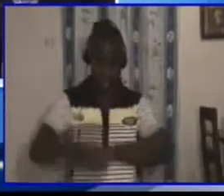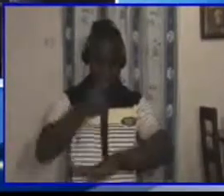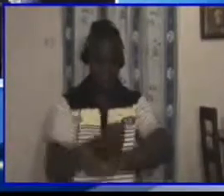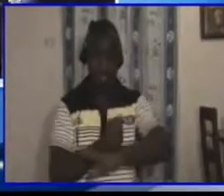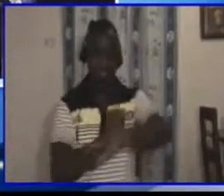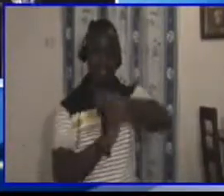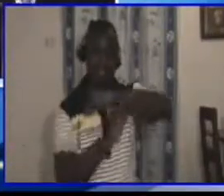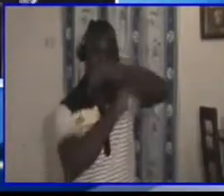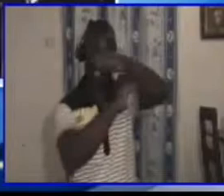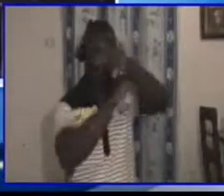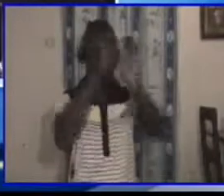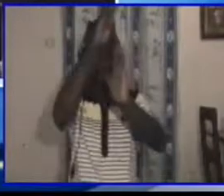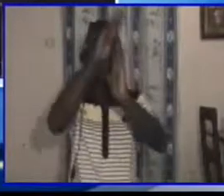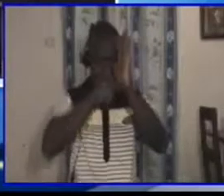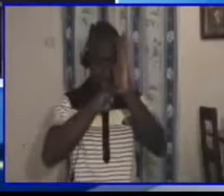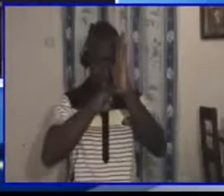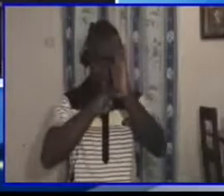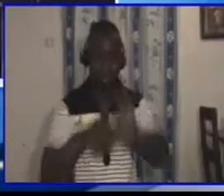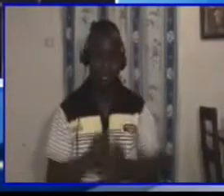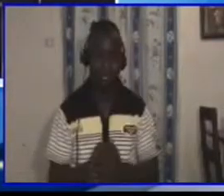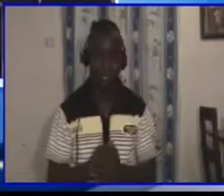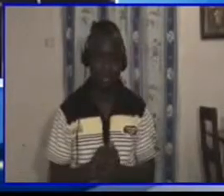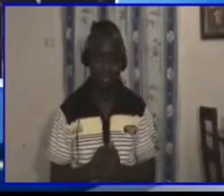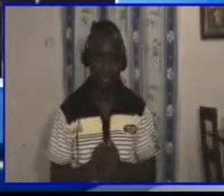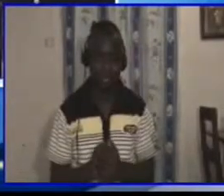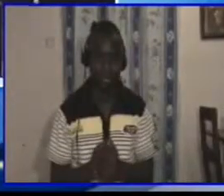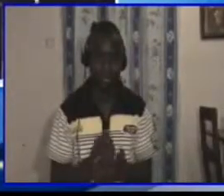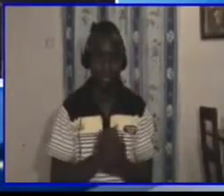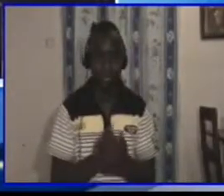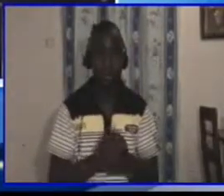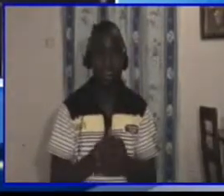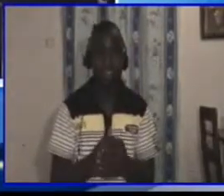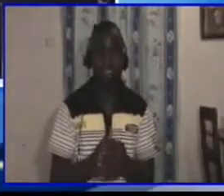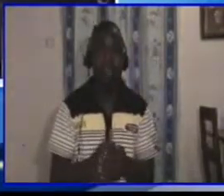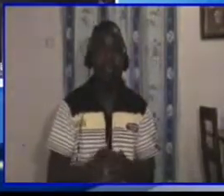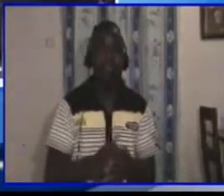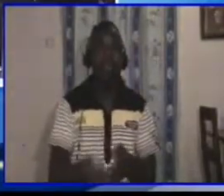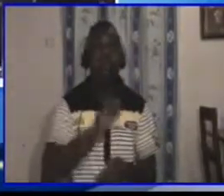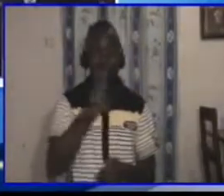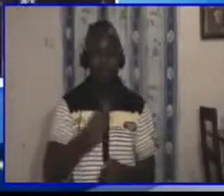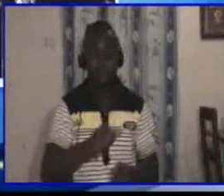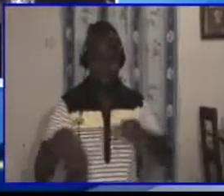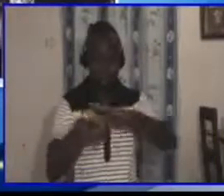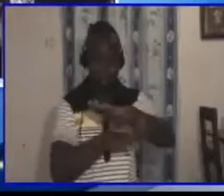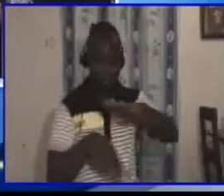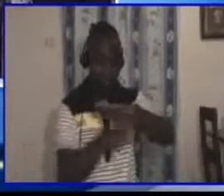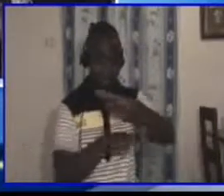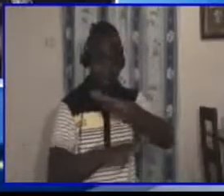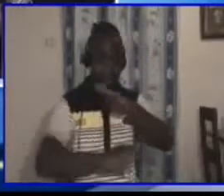e hanno riedificato il tempio sul fondamento originale